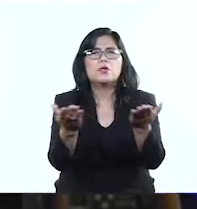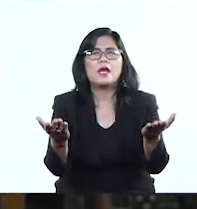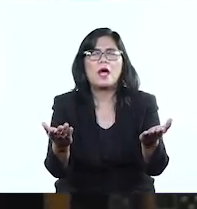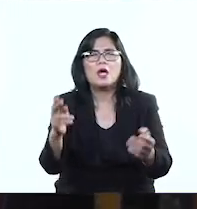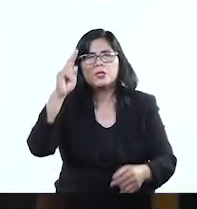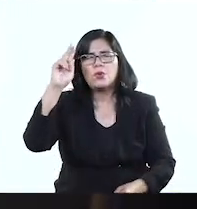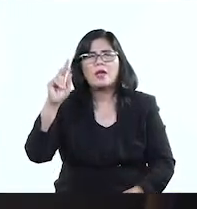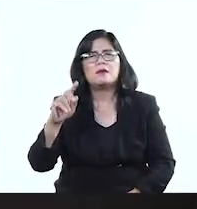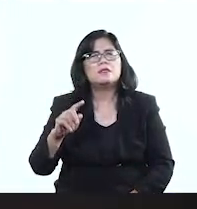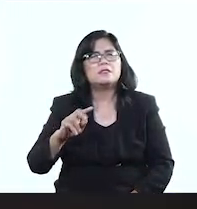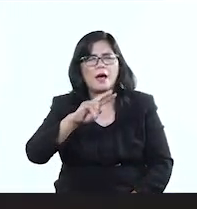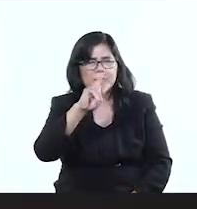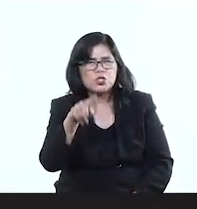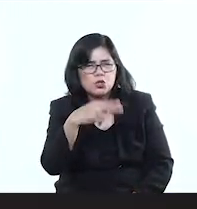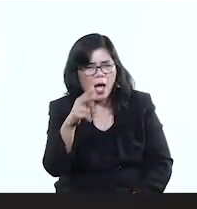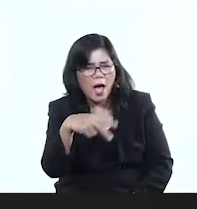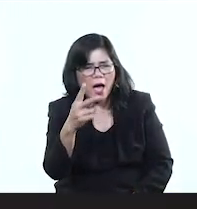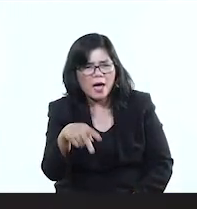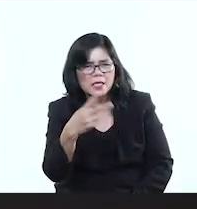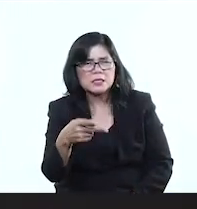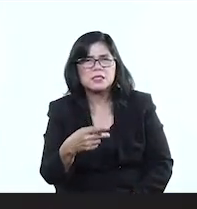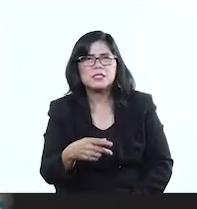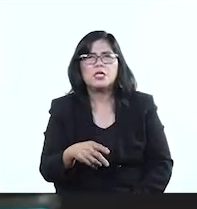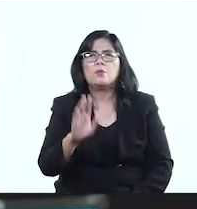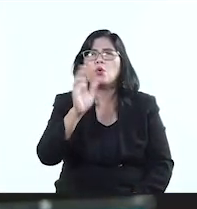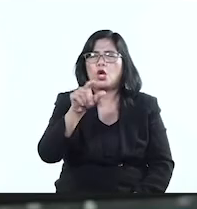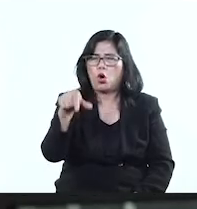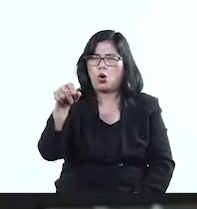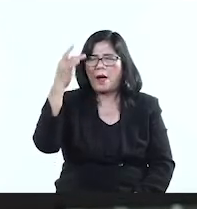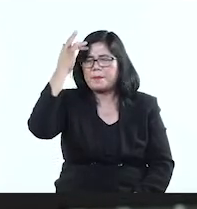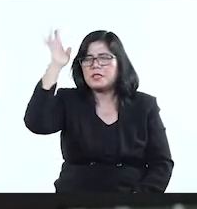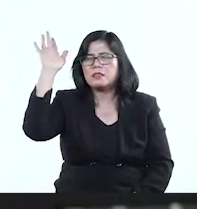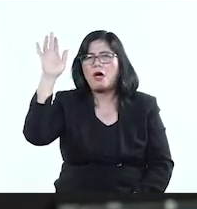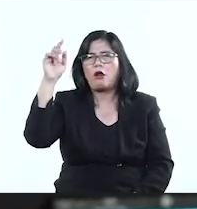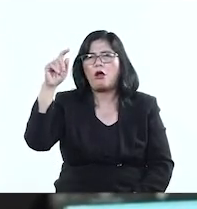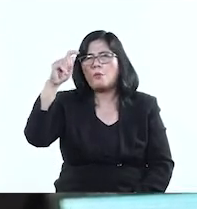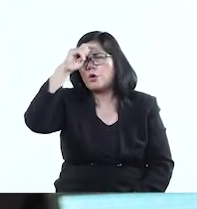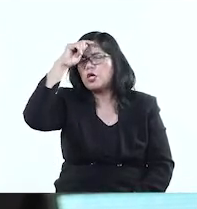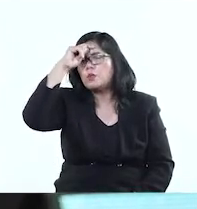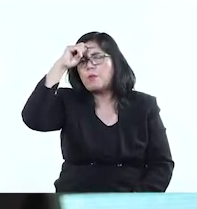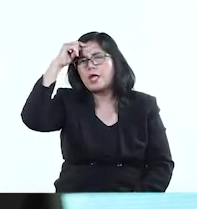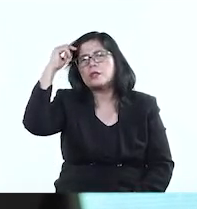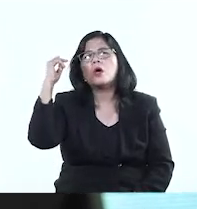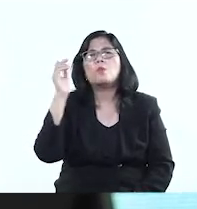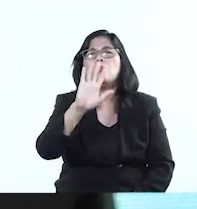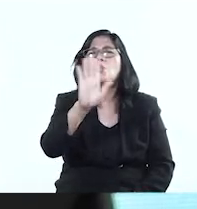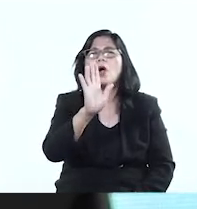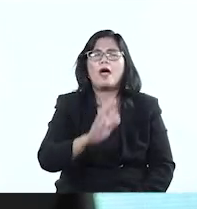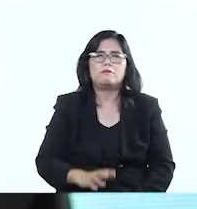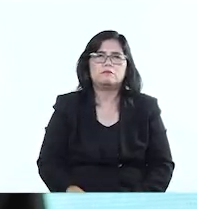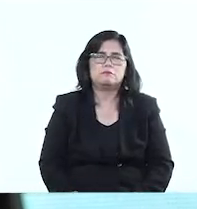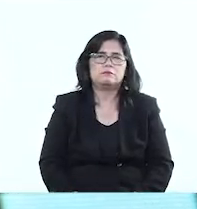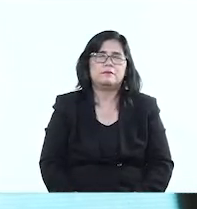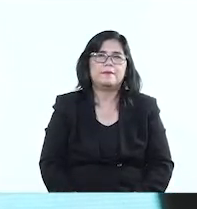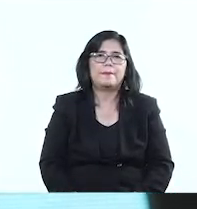sehari-hari hari ini Hai bukan segera orang pintar orang hebat orang punya karuniakan sekarang belum dibahas ribut bahwa Solo perlu atau gua inilah